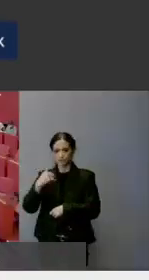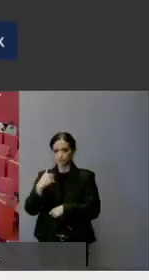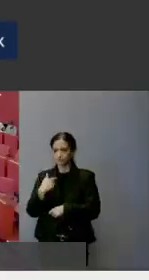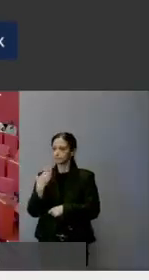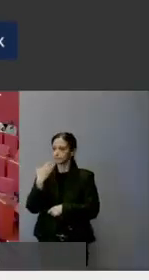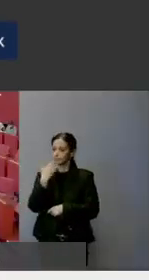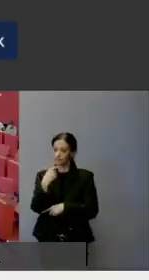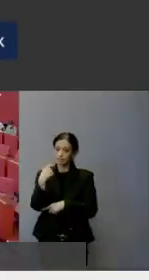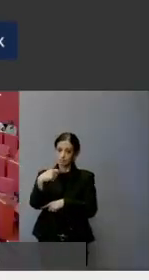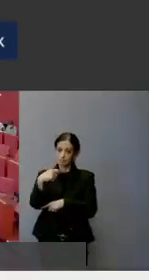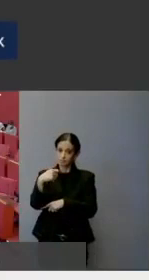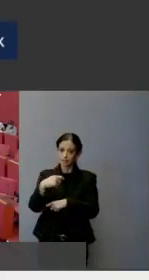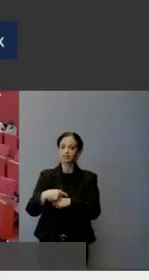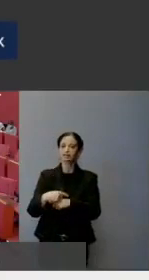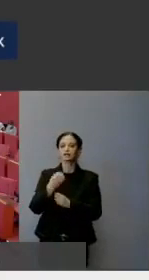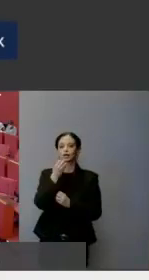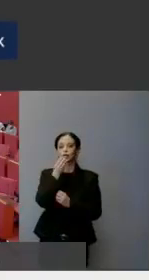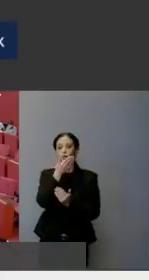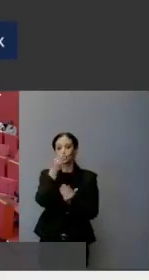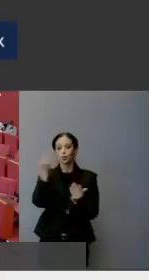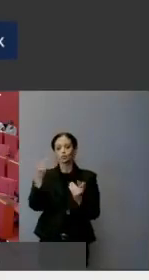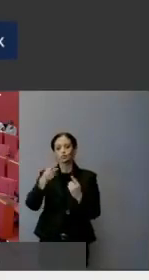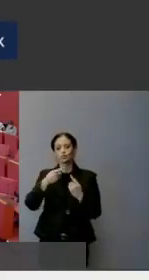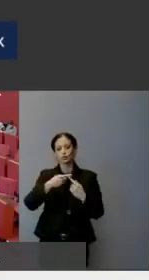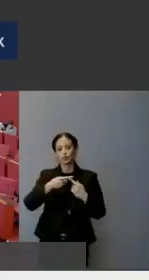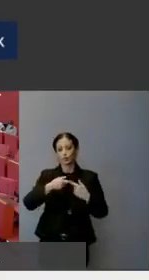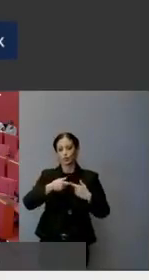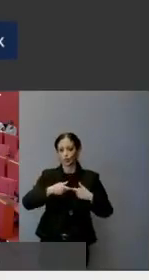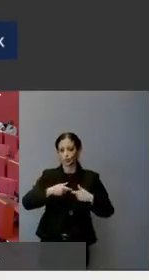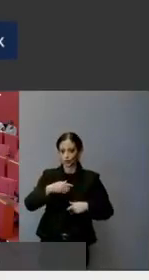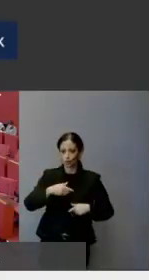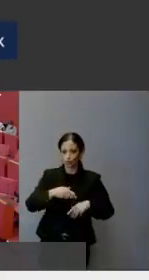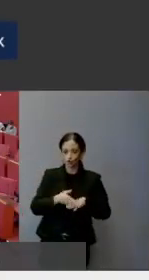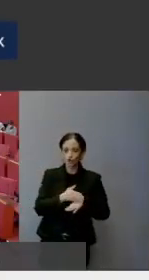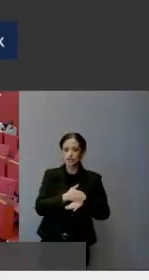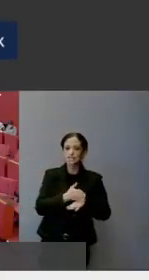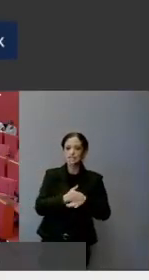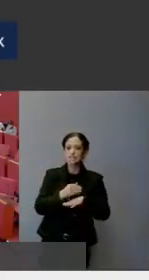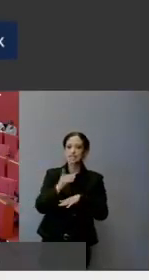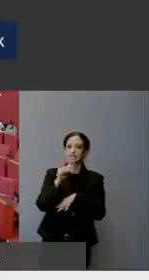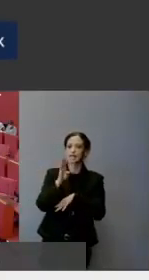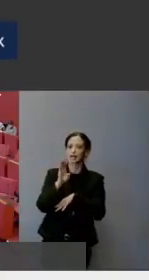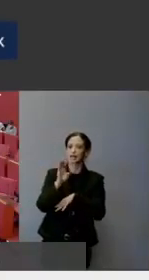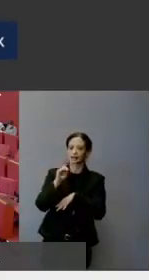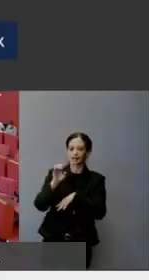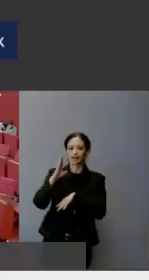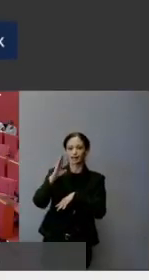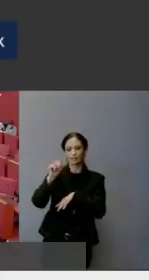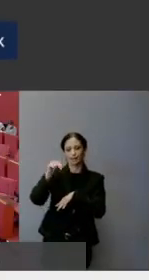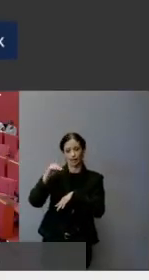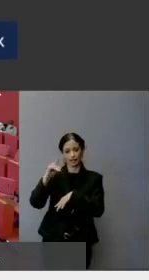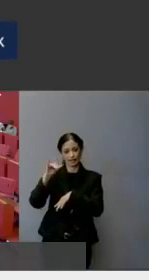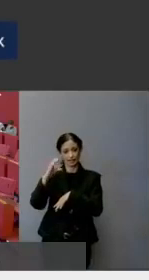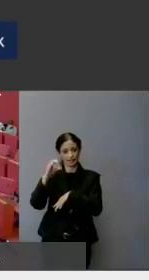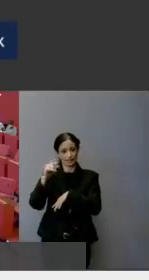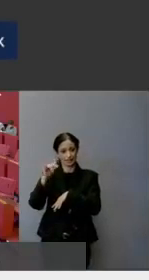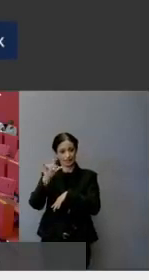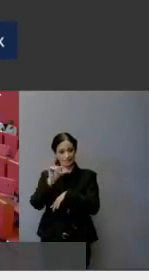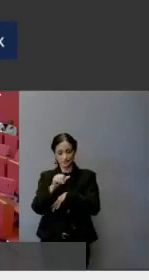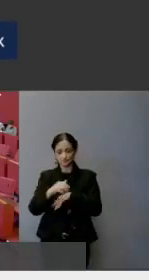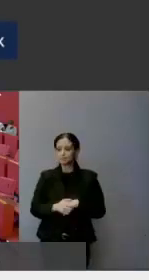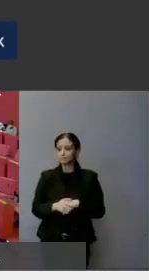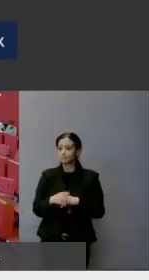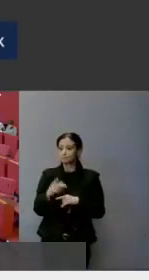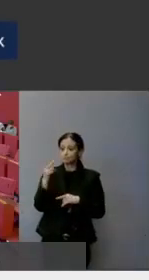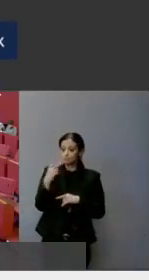presidente buongiorno consiglio di de benedictis lei pone un tema che abbiamo affrontato molto